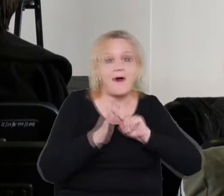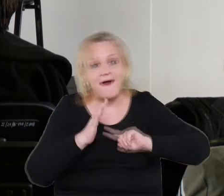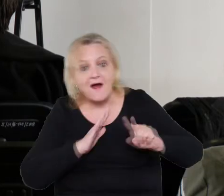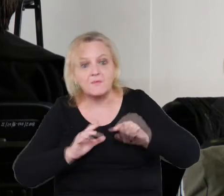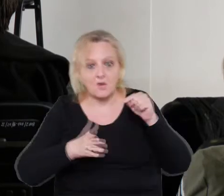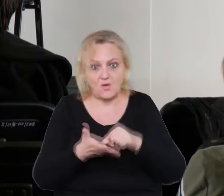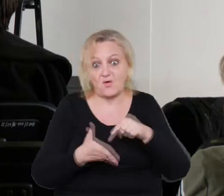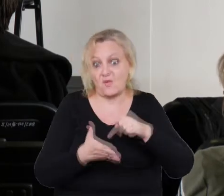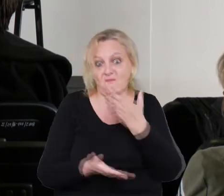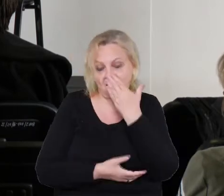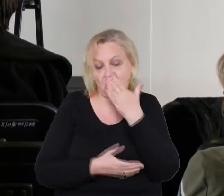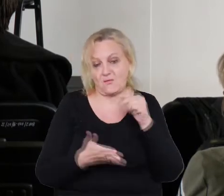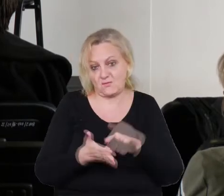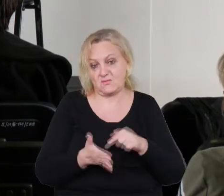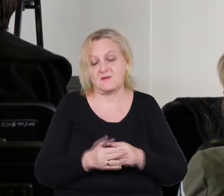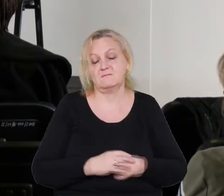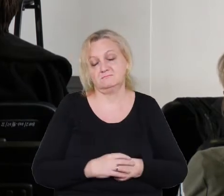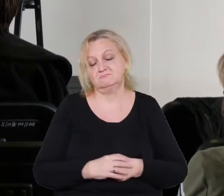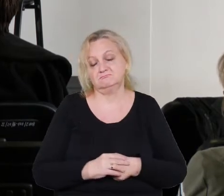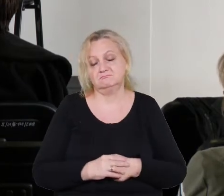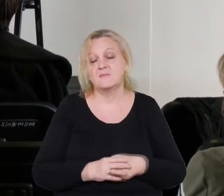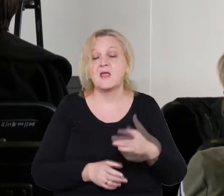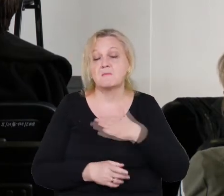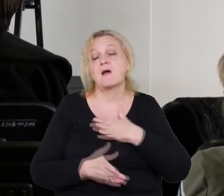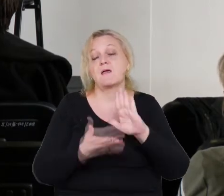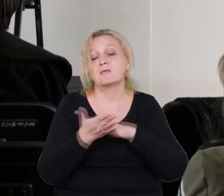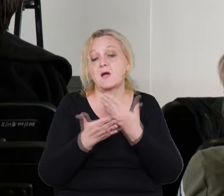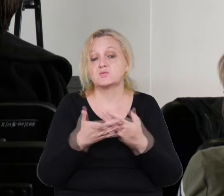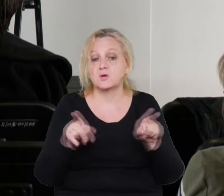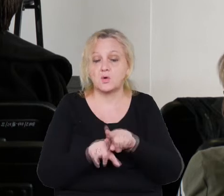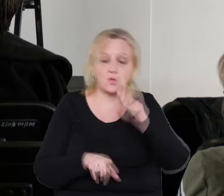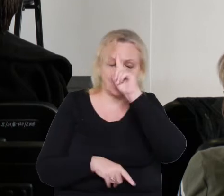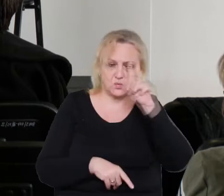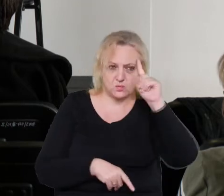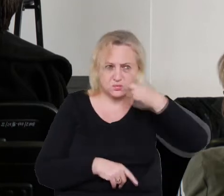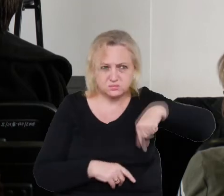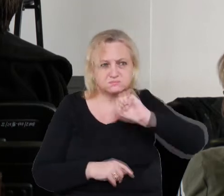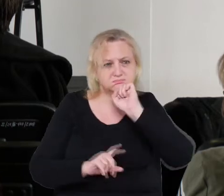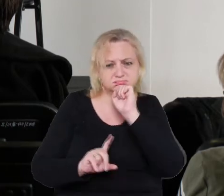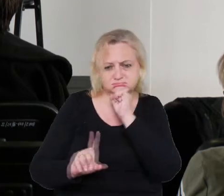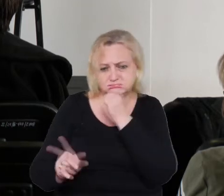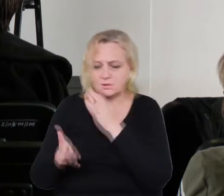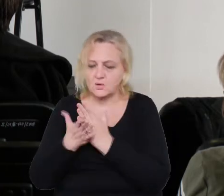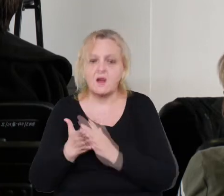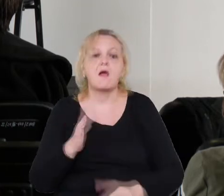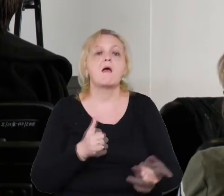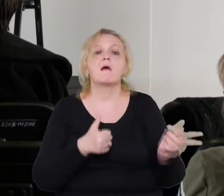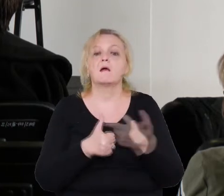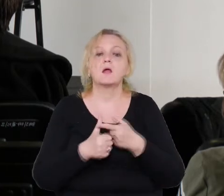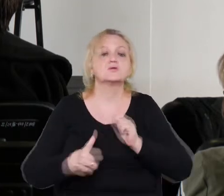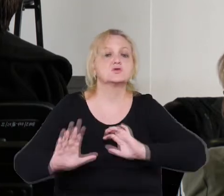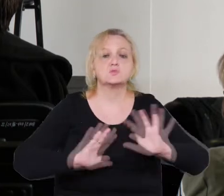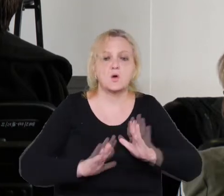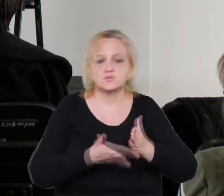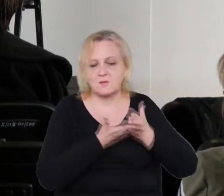też że mamy na przykład społeczeństwa starzejące się jednym z takich sposobów